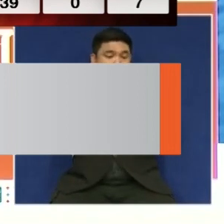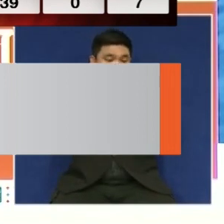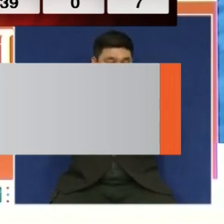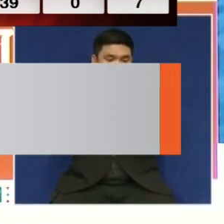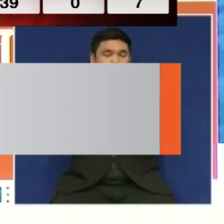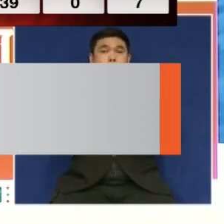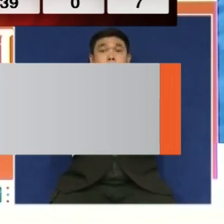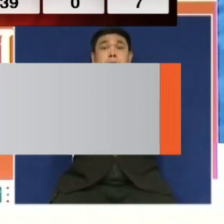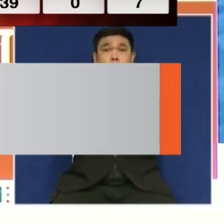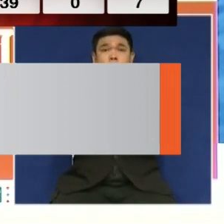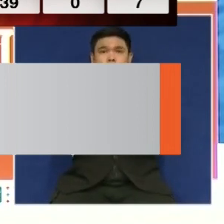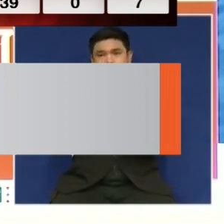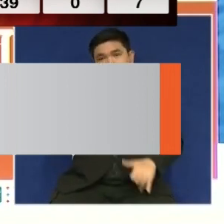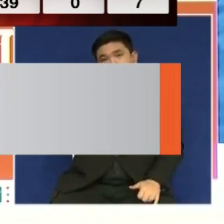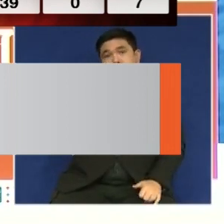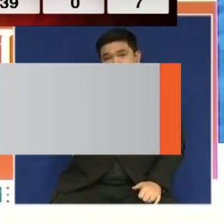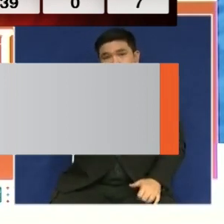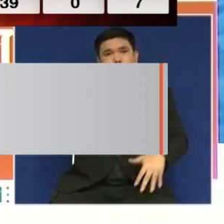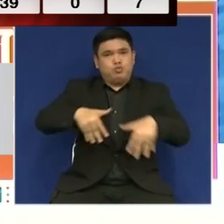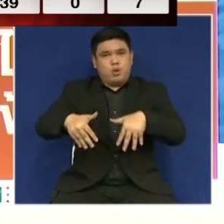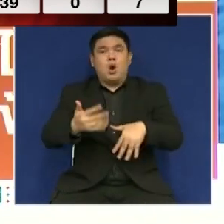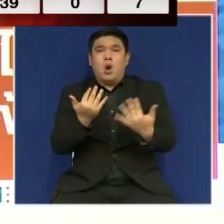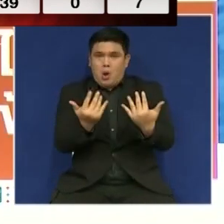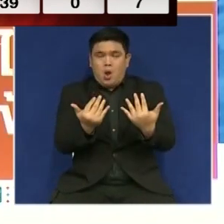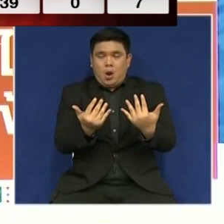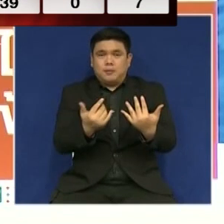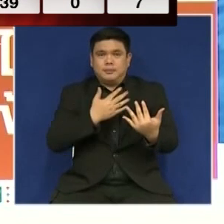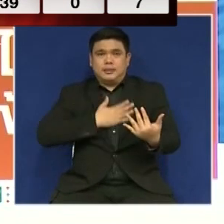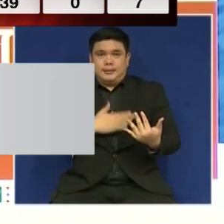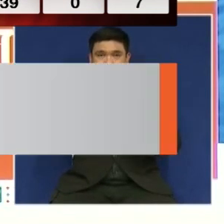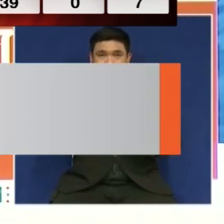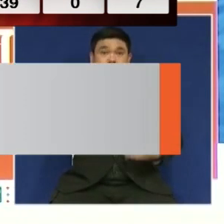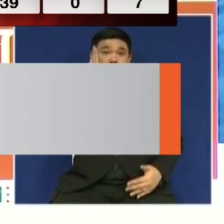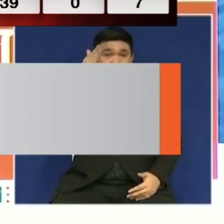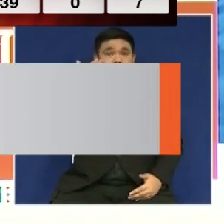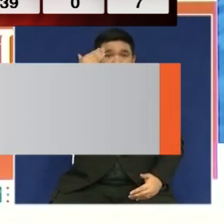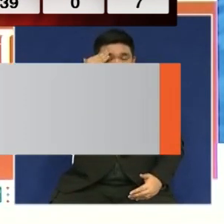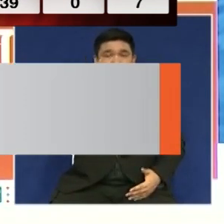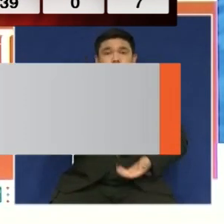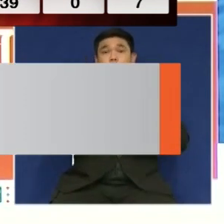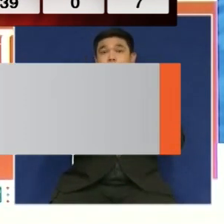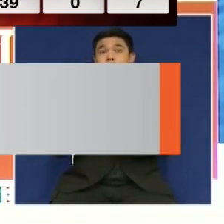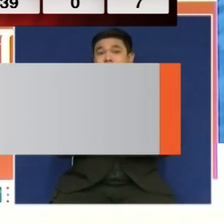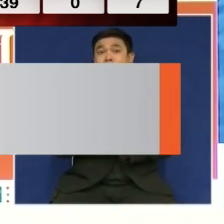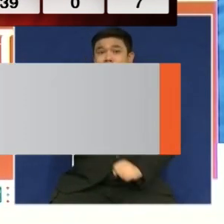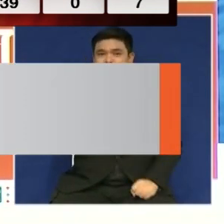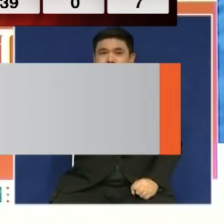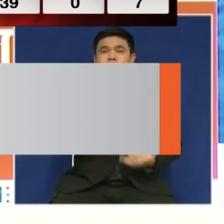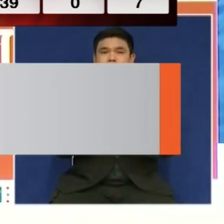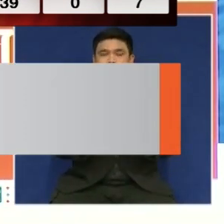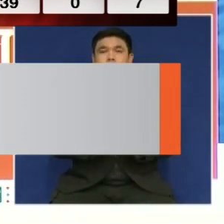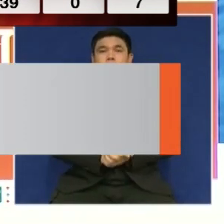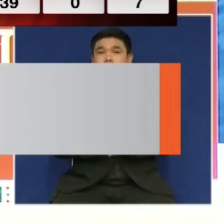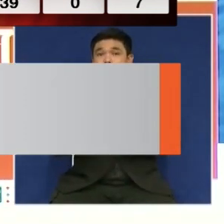วนแล้วก็ดำเนินการเก็บตัวอย่างส่งตรวจก็ท่านก็จะได้ทราบและให้ความร่วมมือนะครับอีกกร